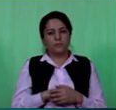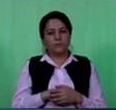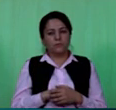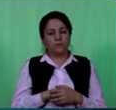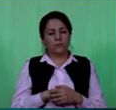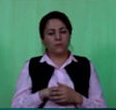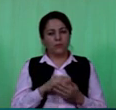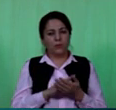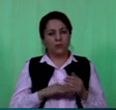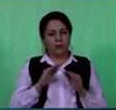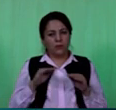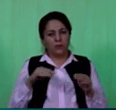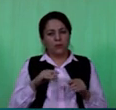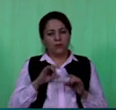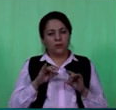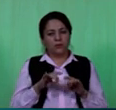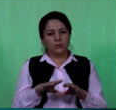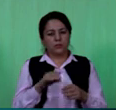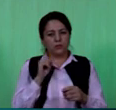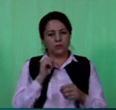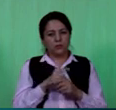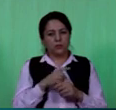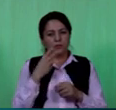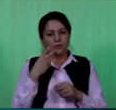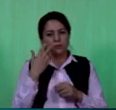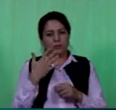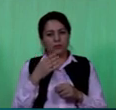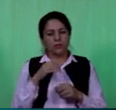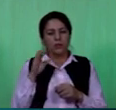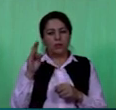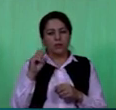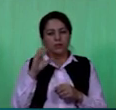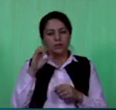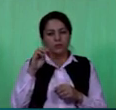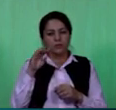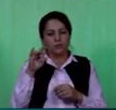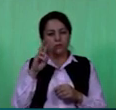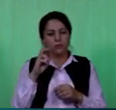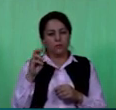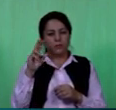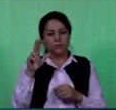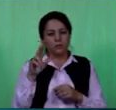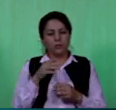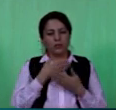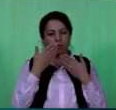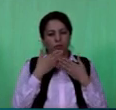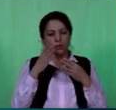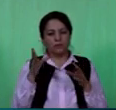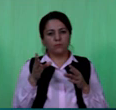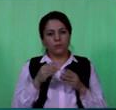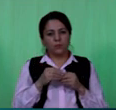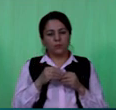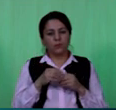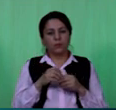далее ребята решим задание 26 на странице 203 читаем вместе